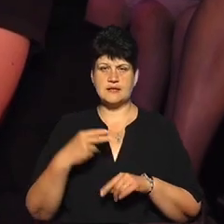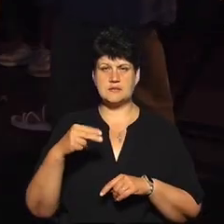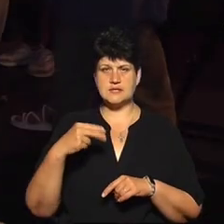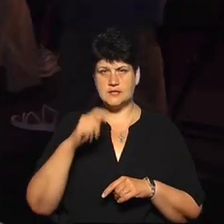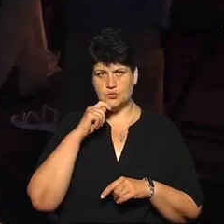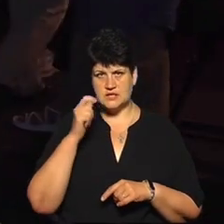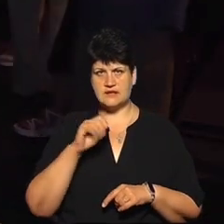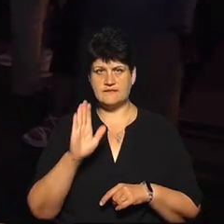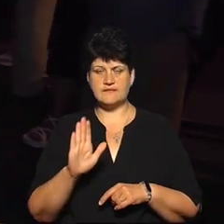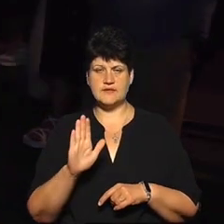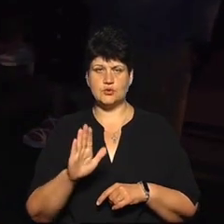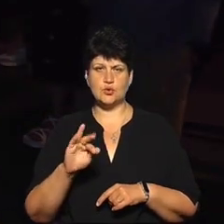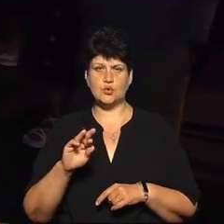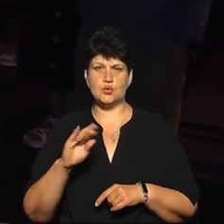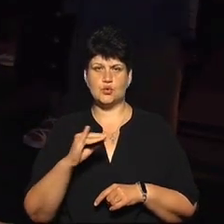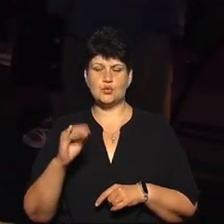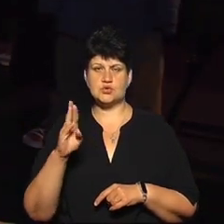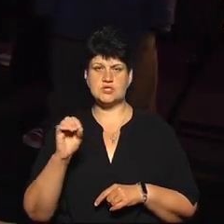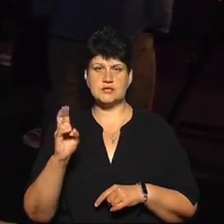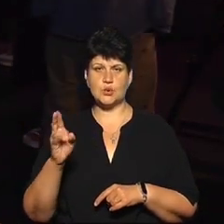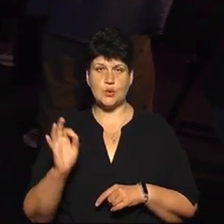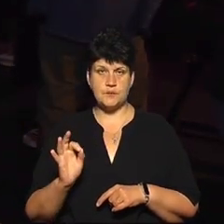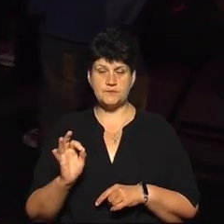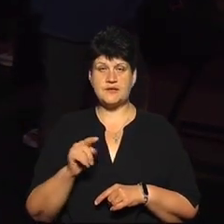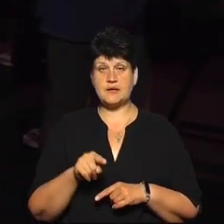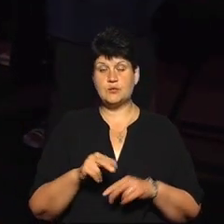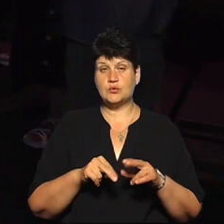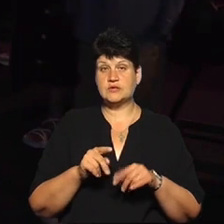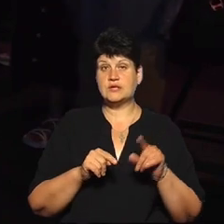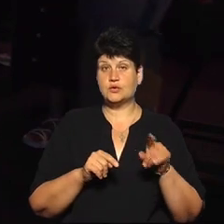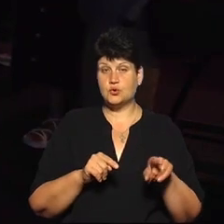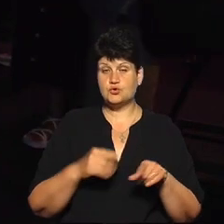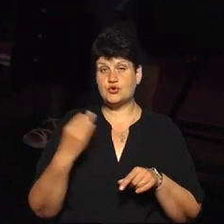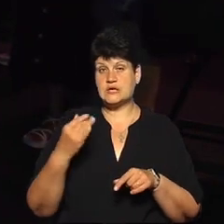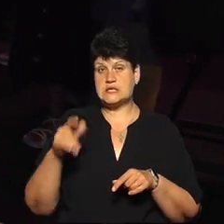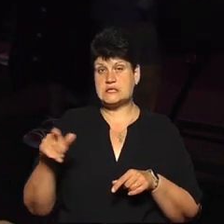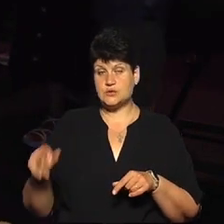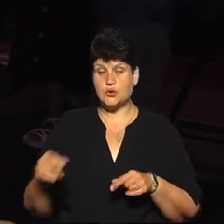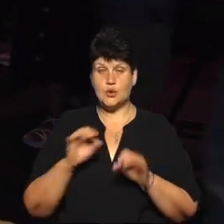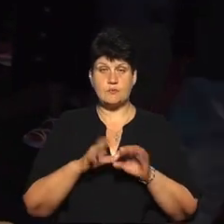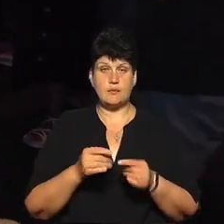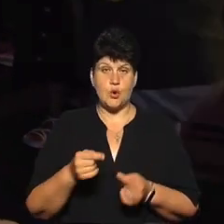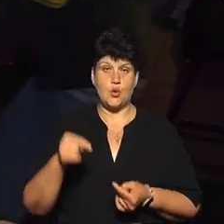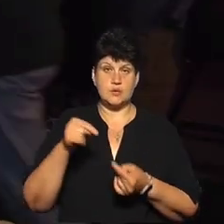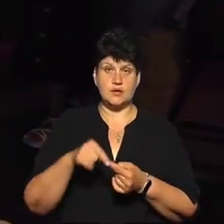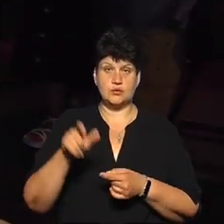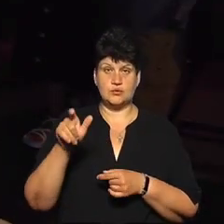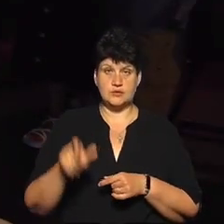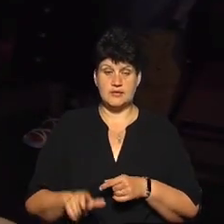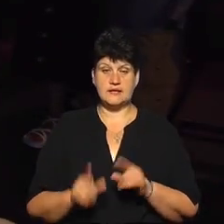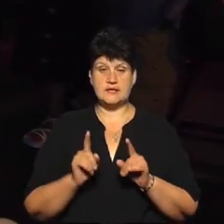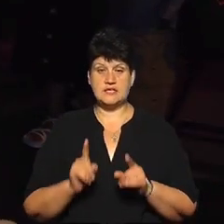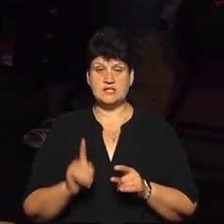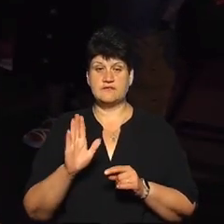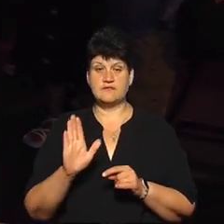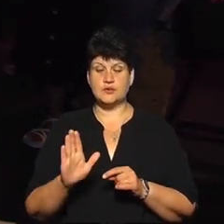Ющенко. Він побудований на тому, що історики розповідають про конкретного героя, і лише Віктор Ющенко з'являється в кадрі